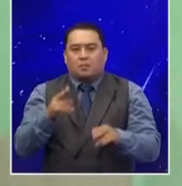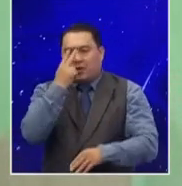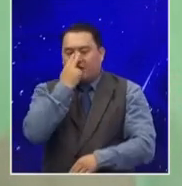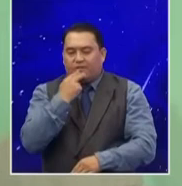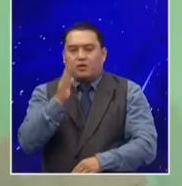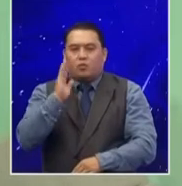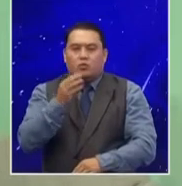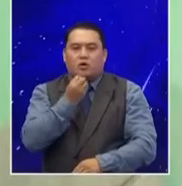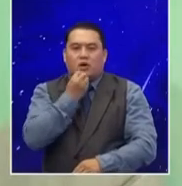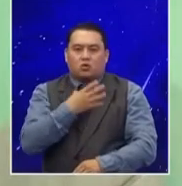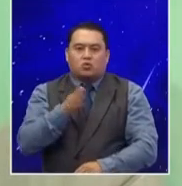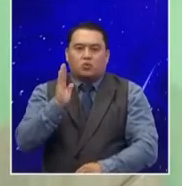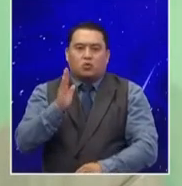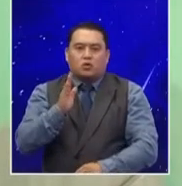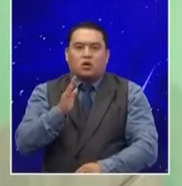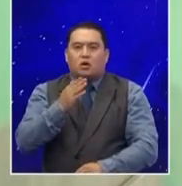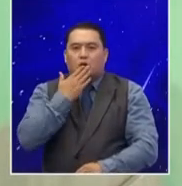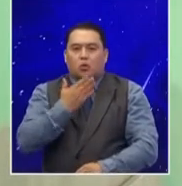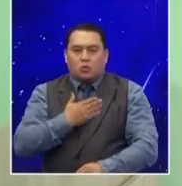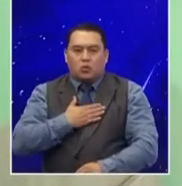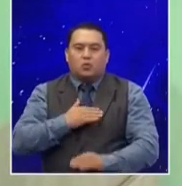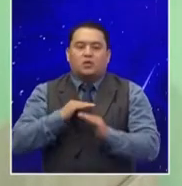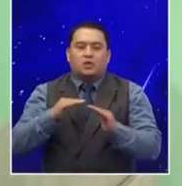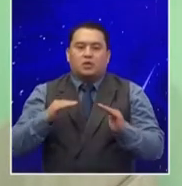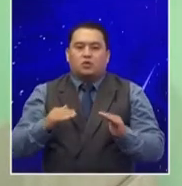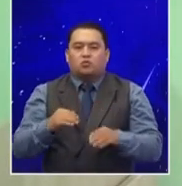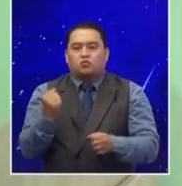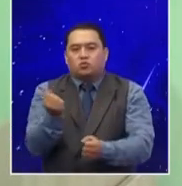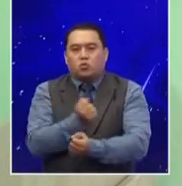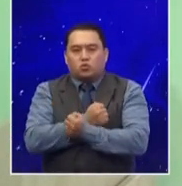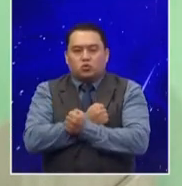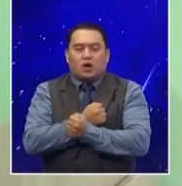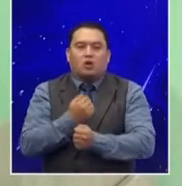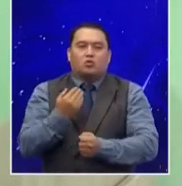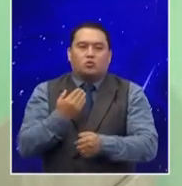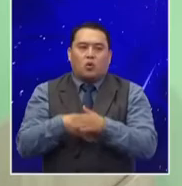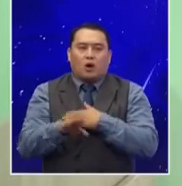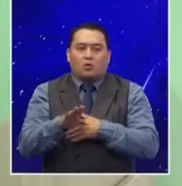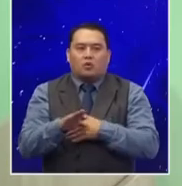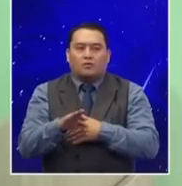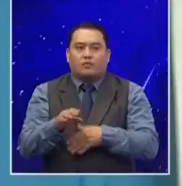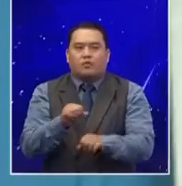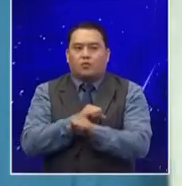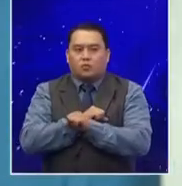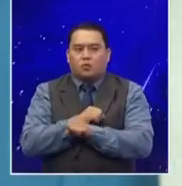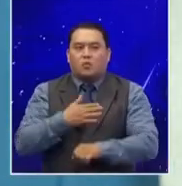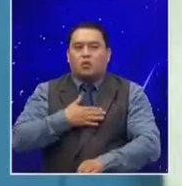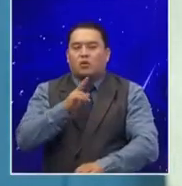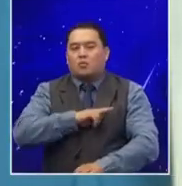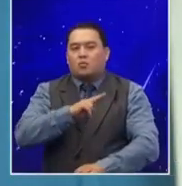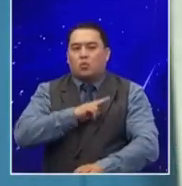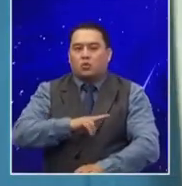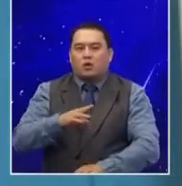привыкнешь, все будет хорошо. Работу свою люблю, детей тоже очень скучаю, когда ухожу, вот, допустим, в отпуск. В мою работу